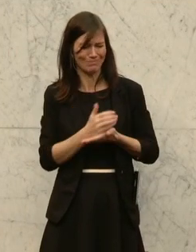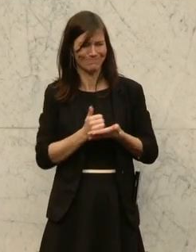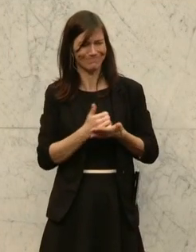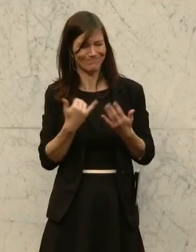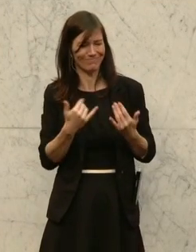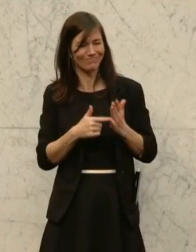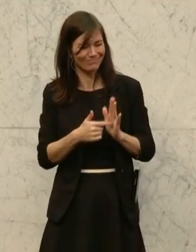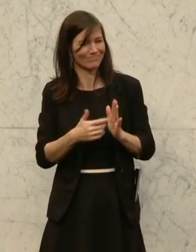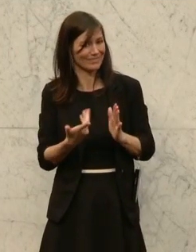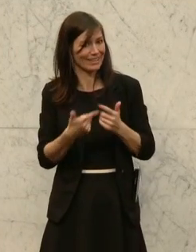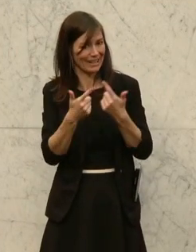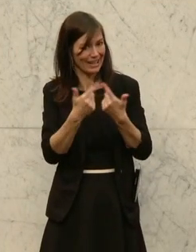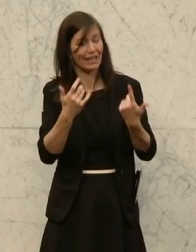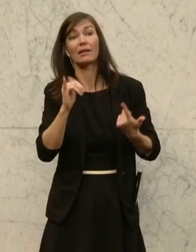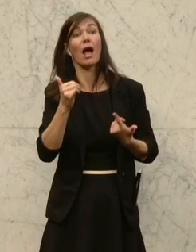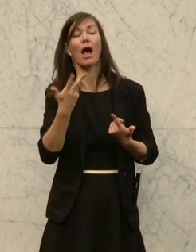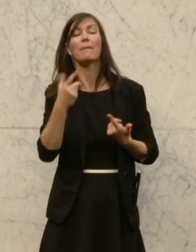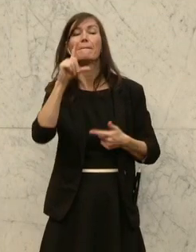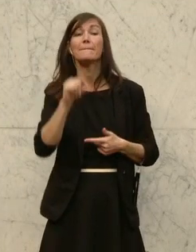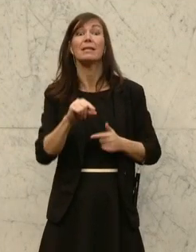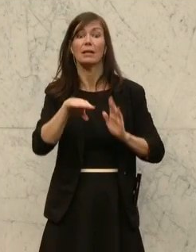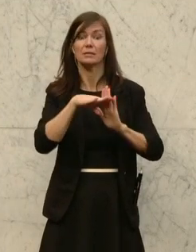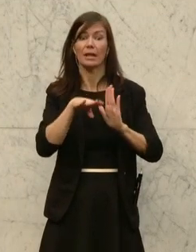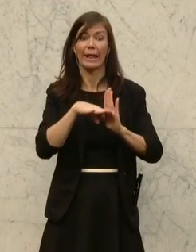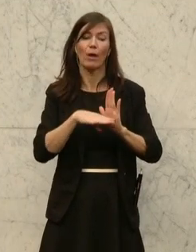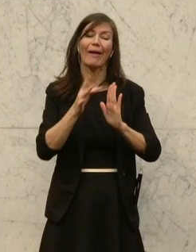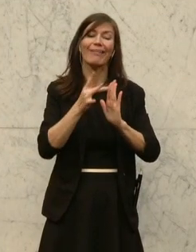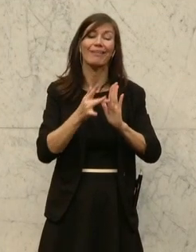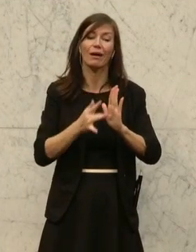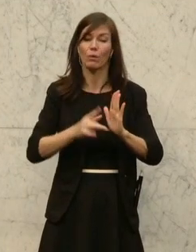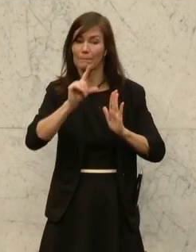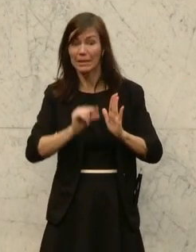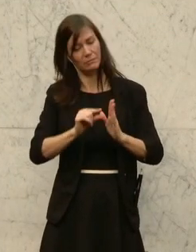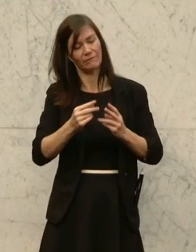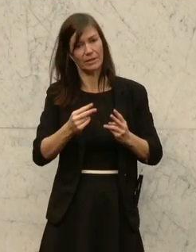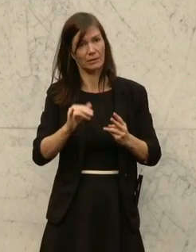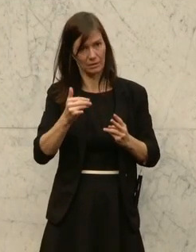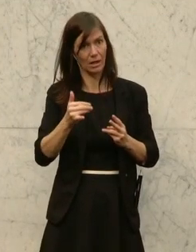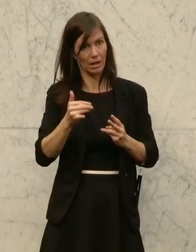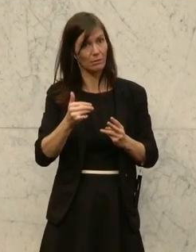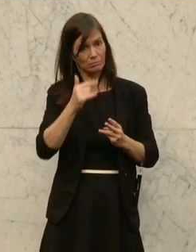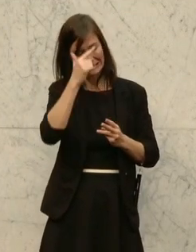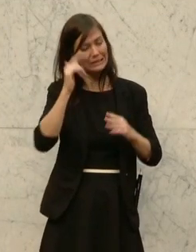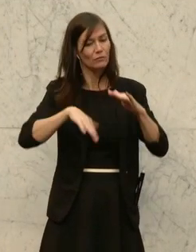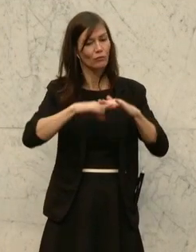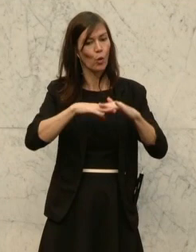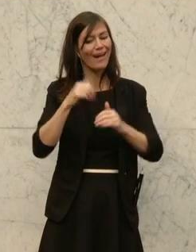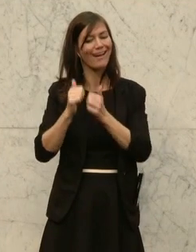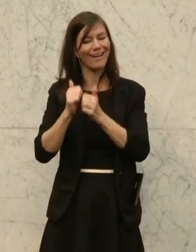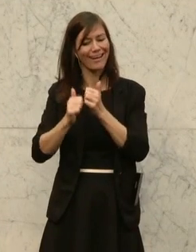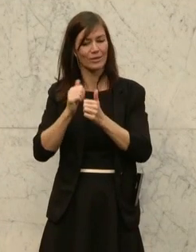gewisse Mindestregelungen sind da sicher sinnvoll. Und wir werden ja im Rechnungshofausschuss Gelegenheit haben, die Vorschläge des